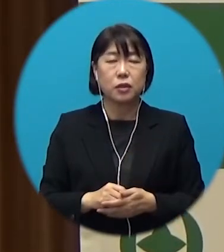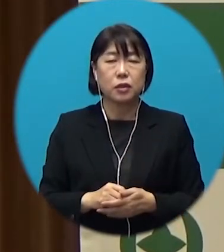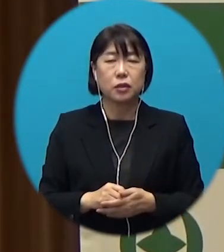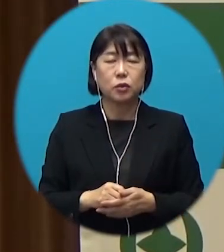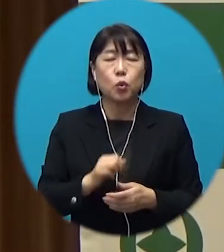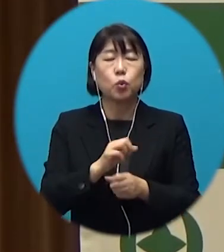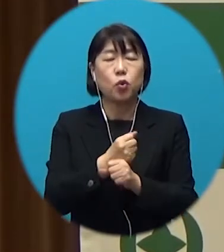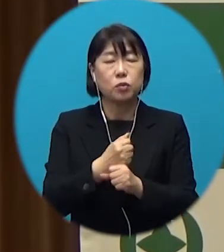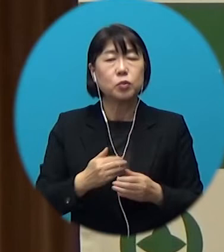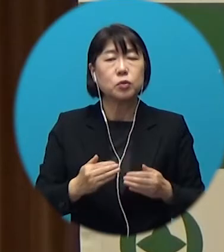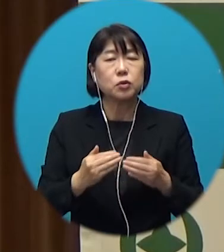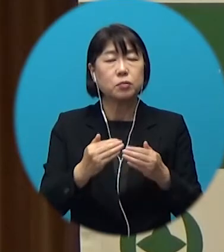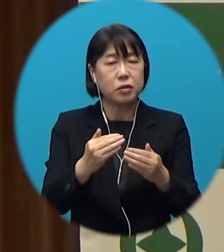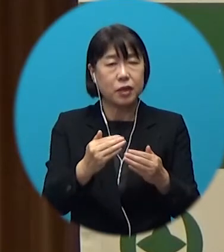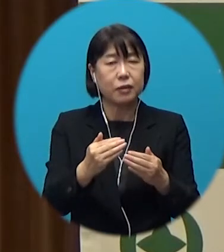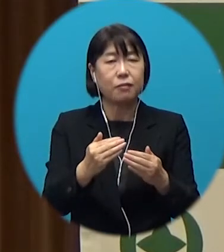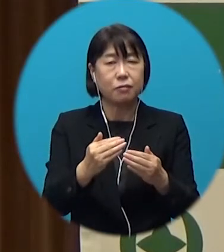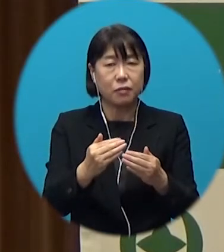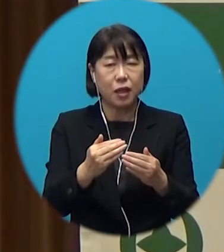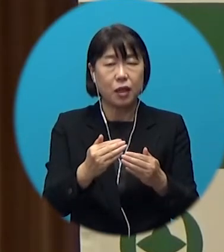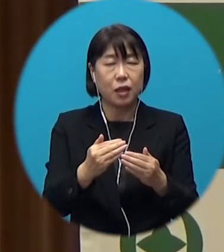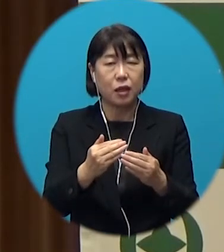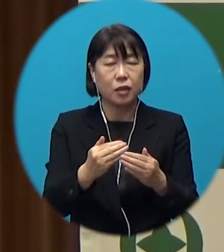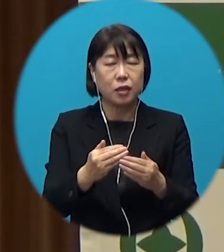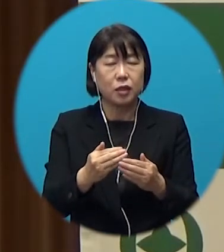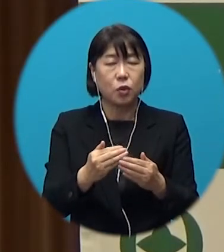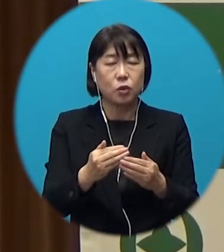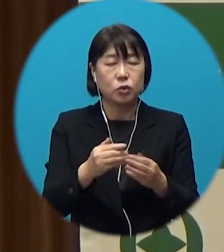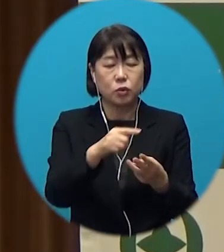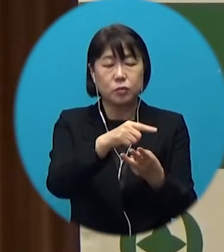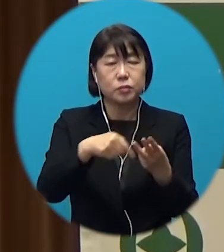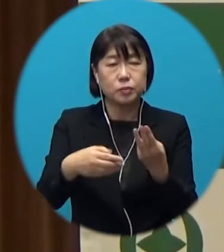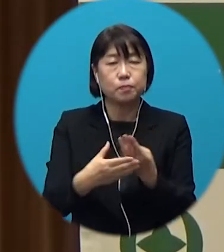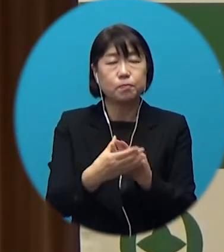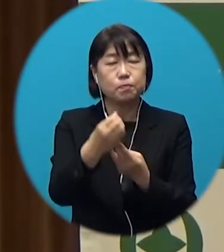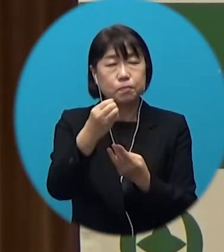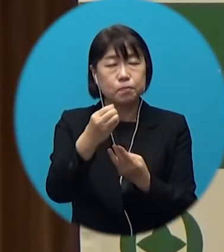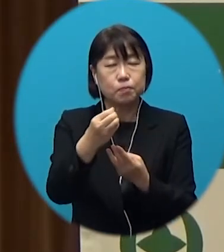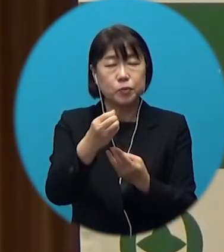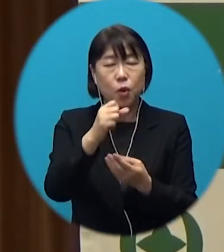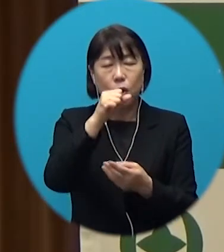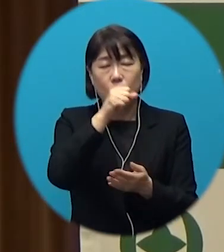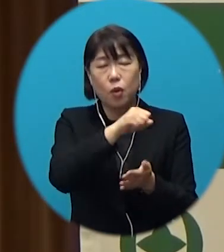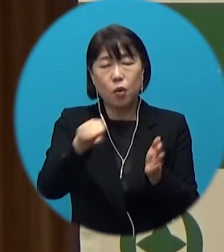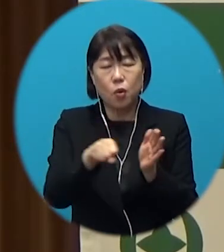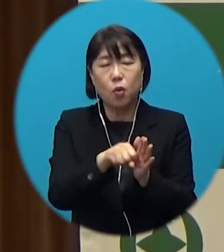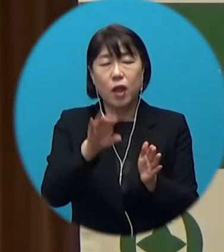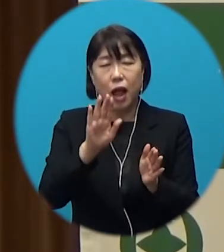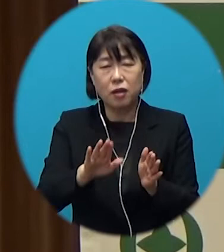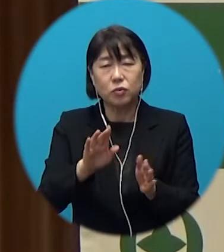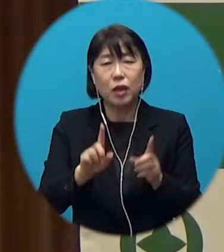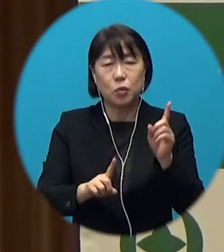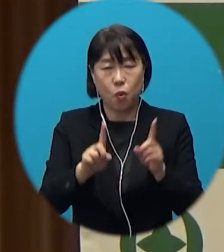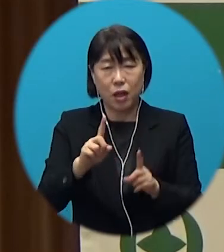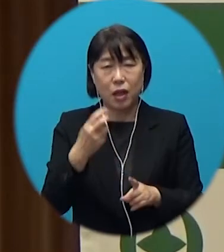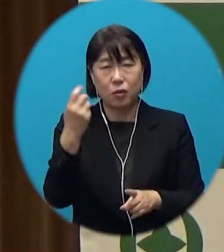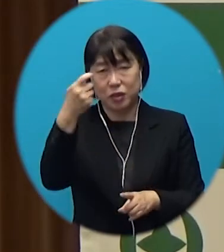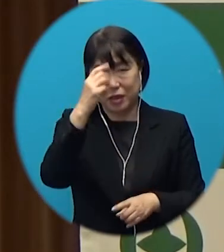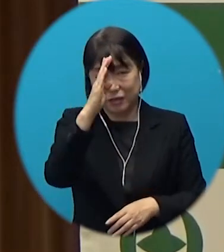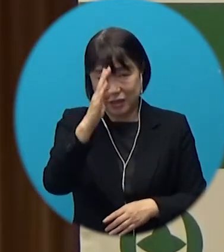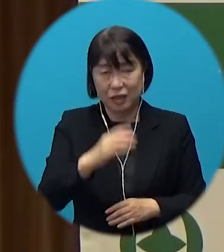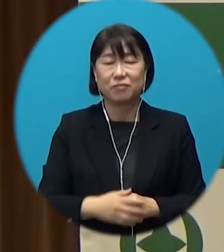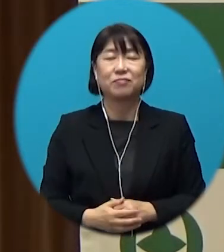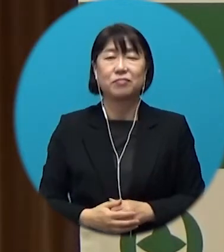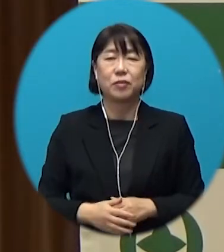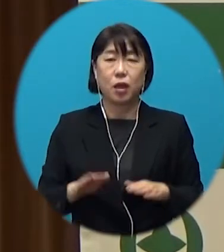ていくというのも、相乗効果について、もし市長が期待していることがあれば教えていただきたいです。 はい。今